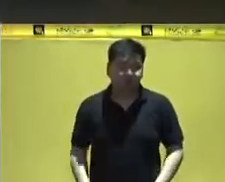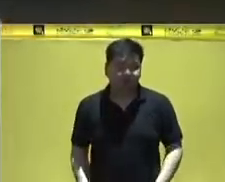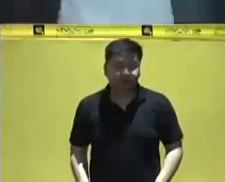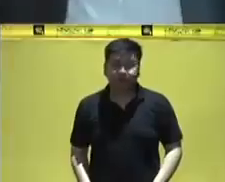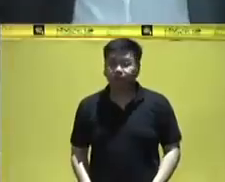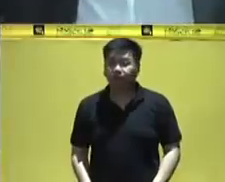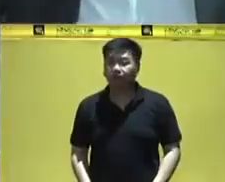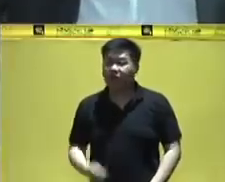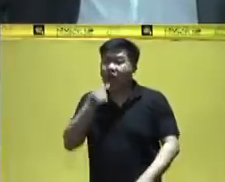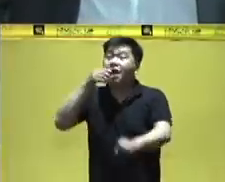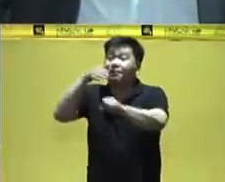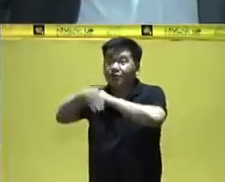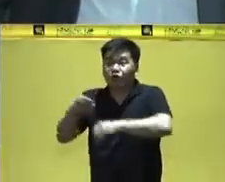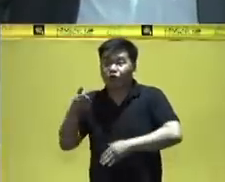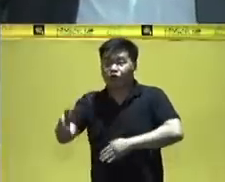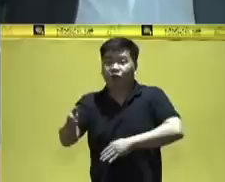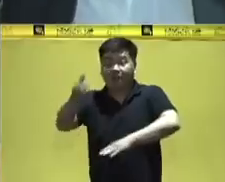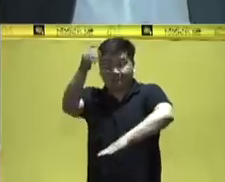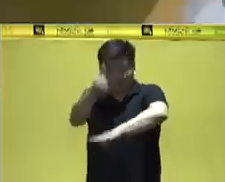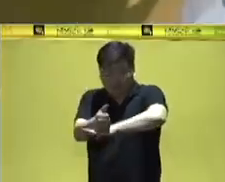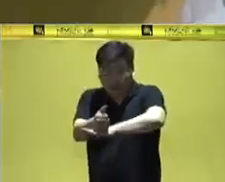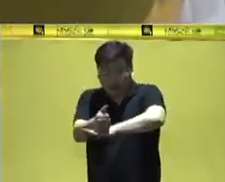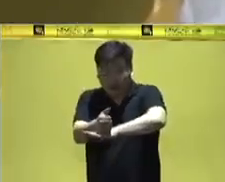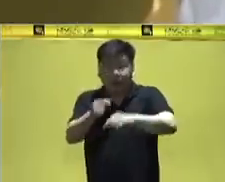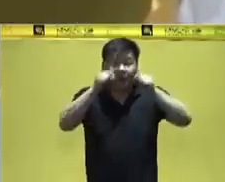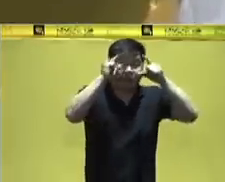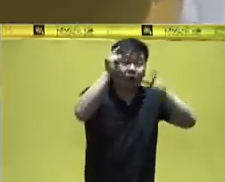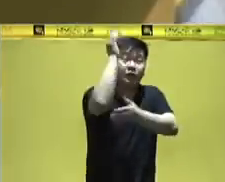예. 민주주의의 최후 보루는